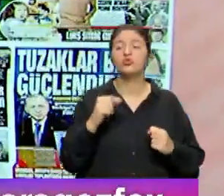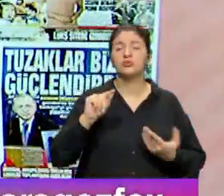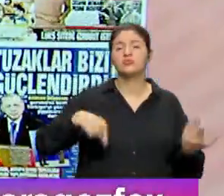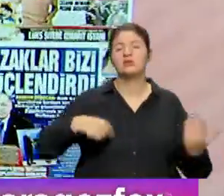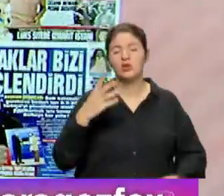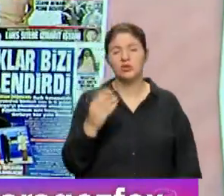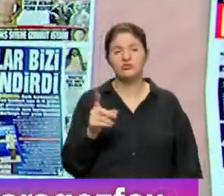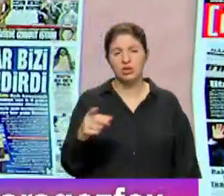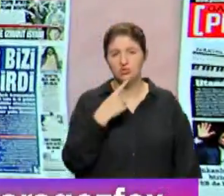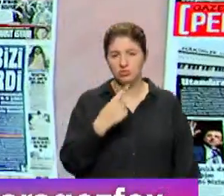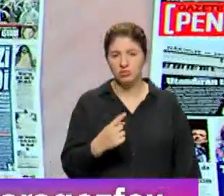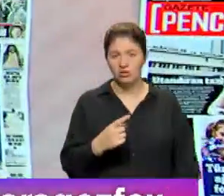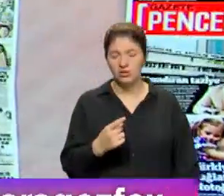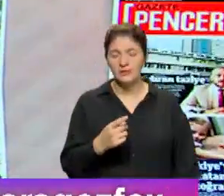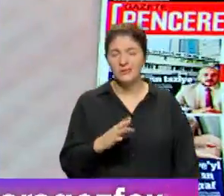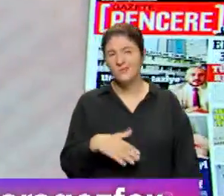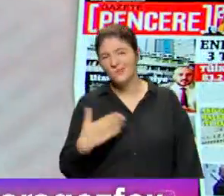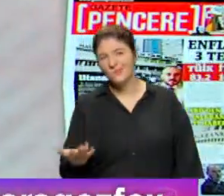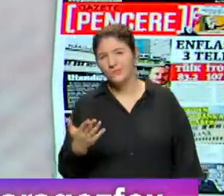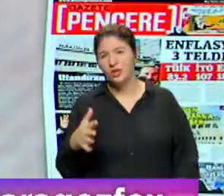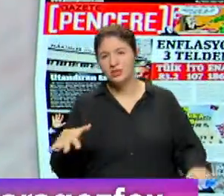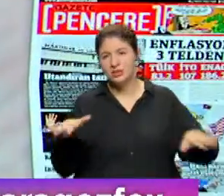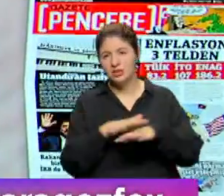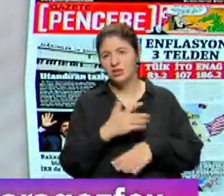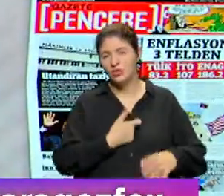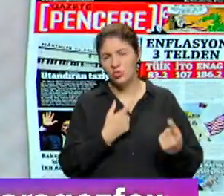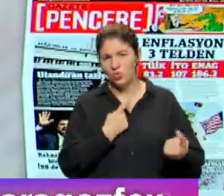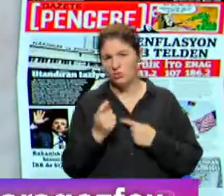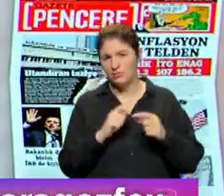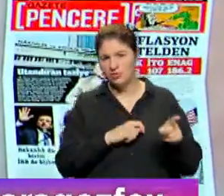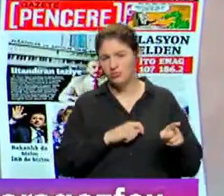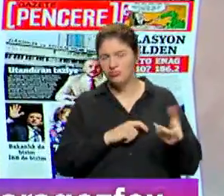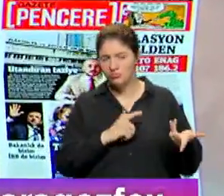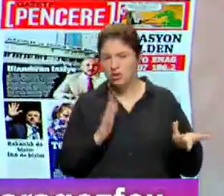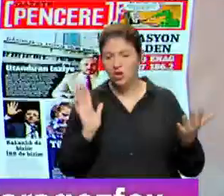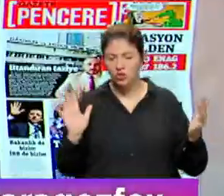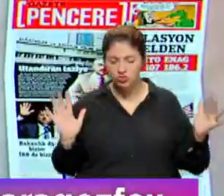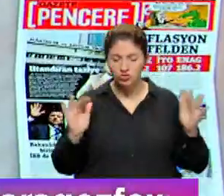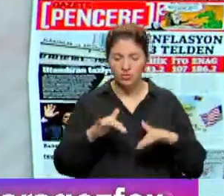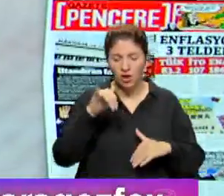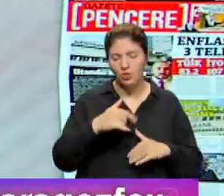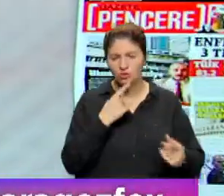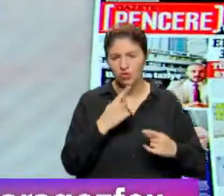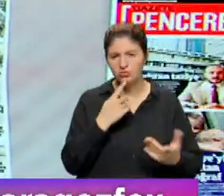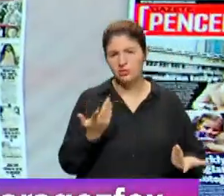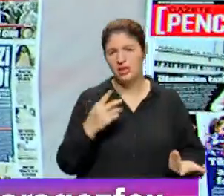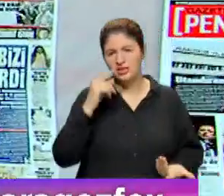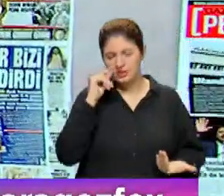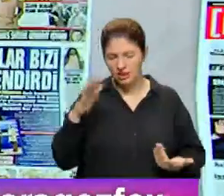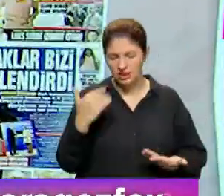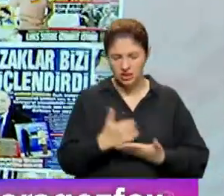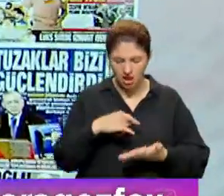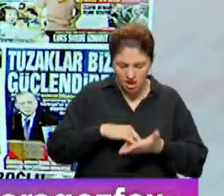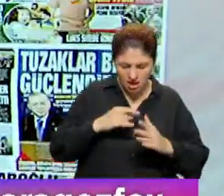imza olacaktır bir yandan sansür yasasını konuşuyoruz toplanma hakkını konuşuyoruz mesela İnsanlar